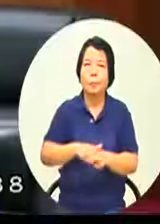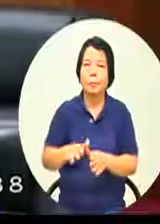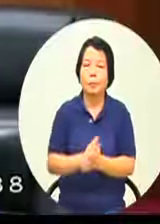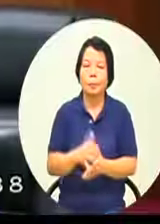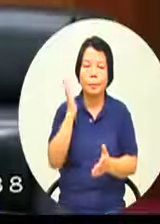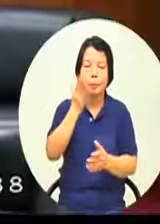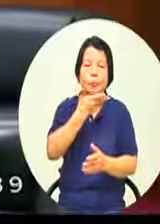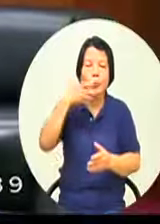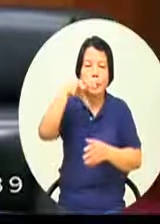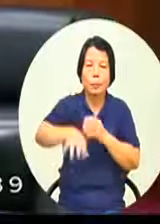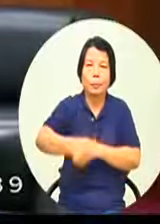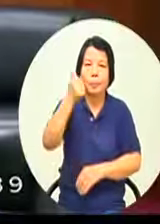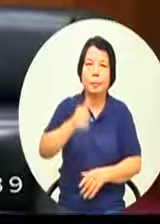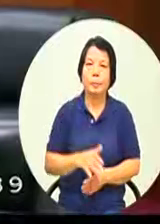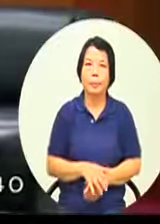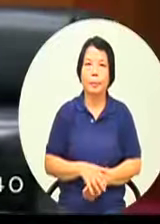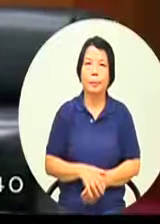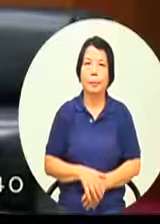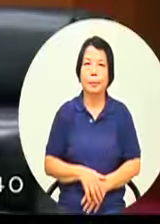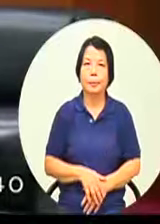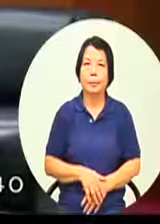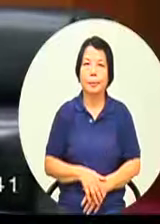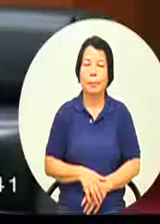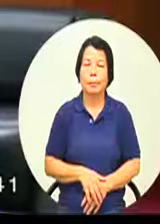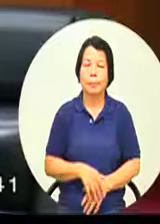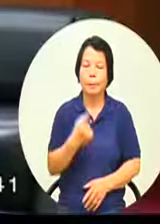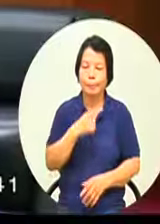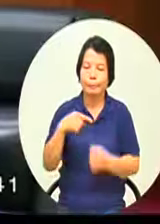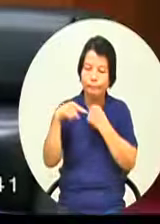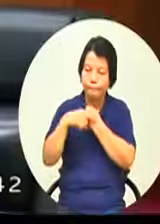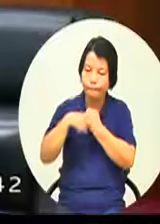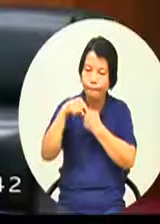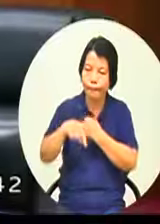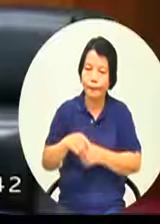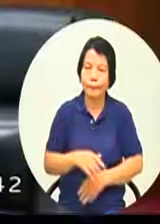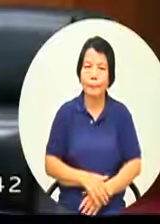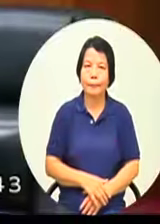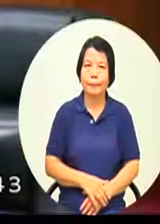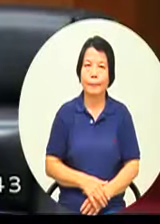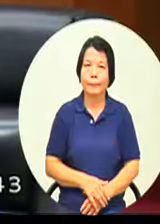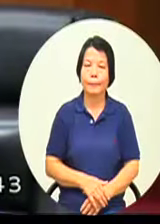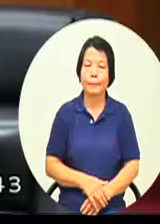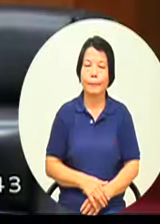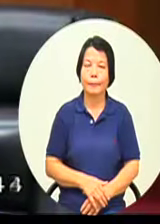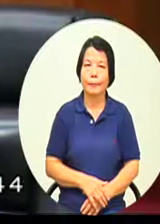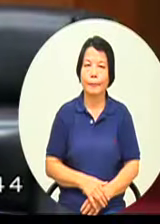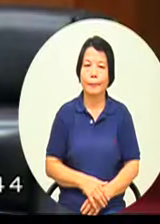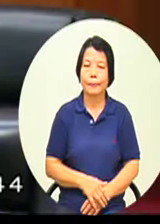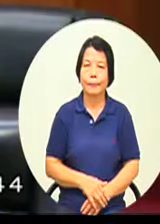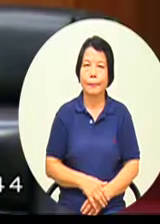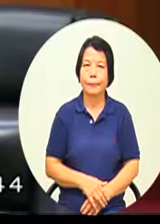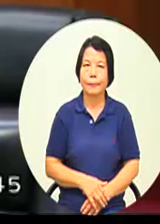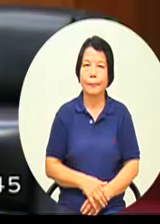水利局局长这个做个探讨了。因为在